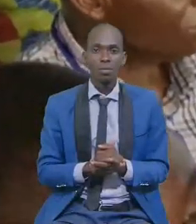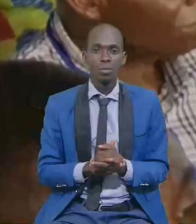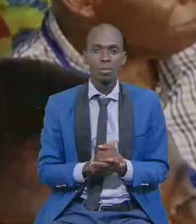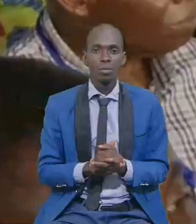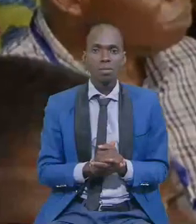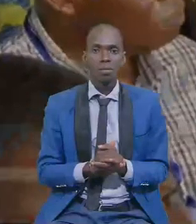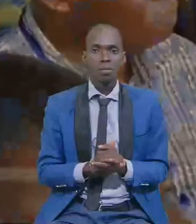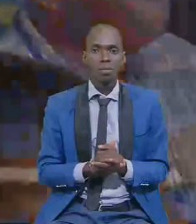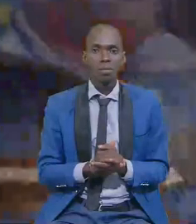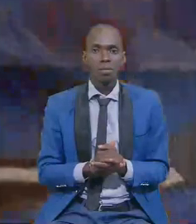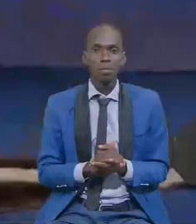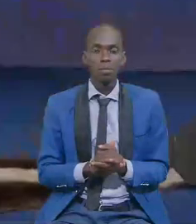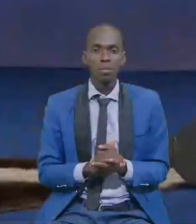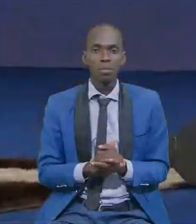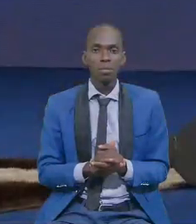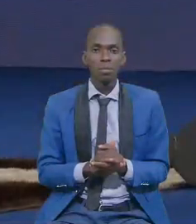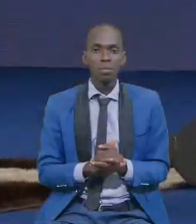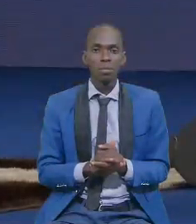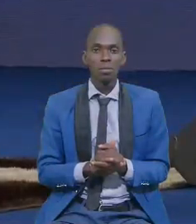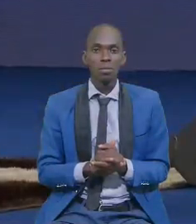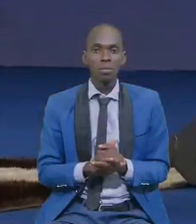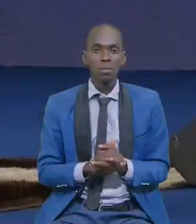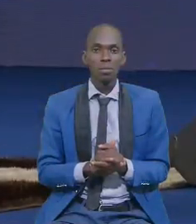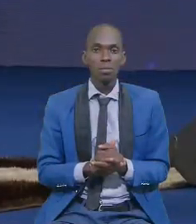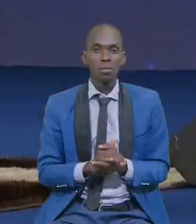des ténèbres pour venir à la lumière.